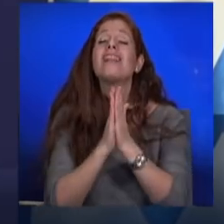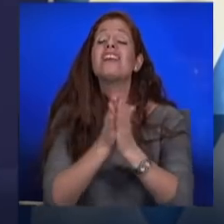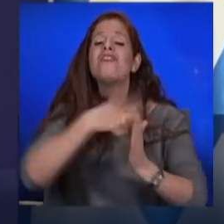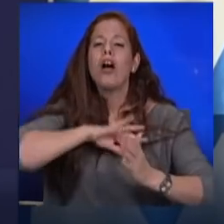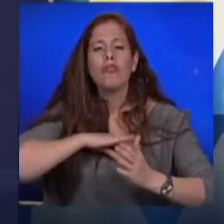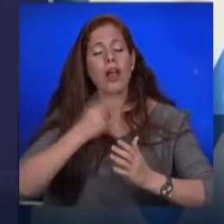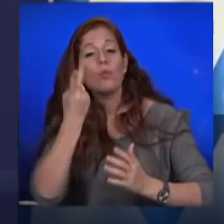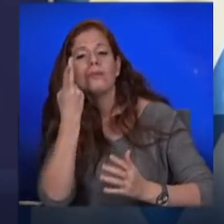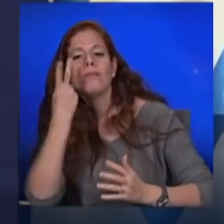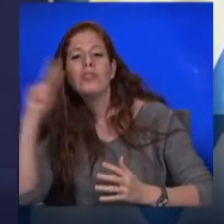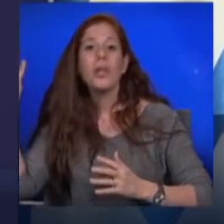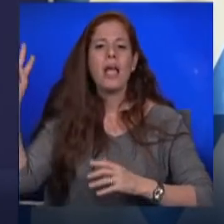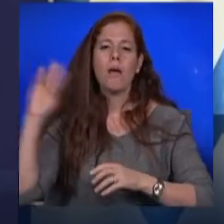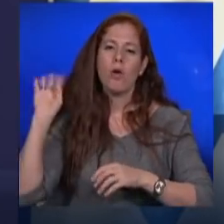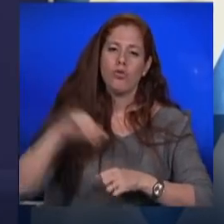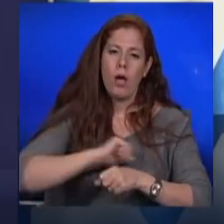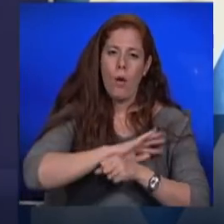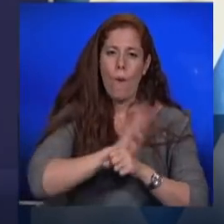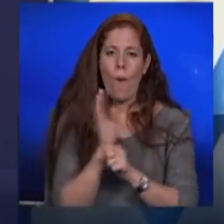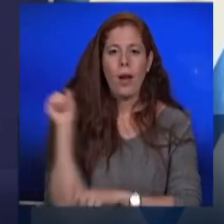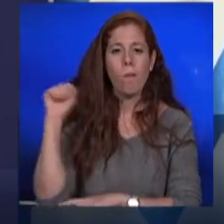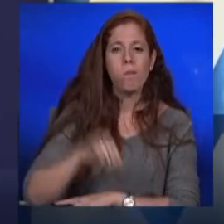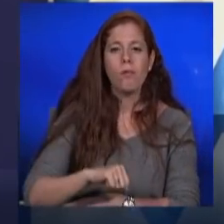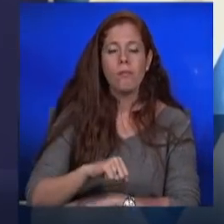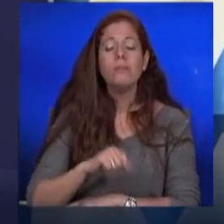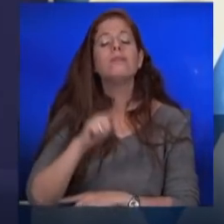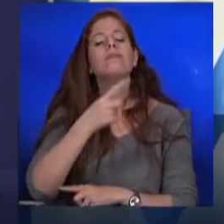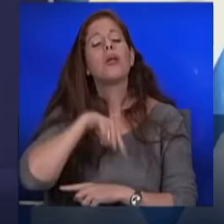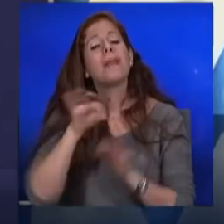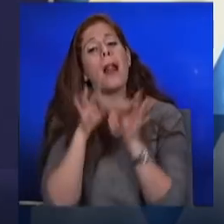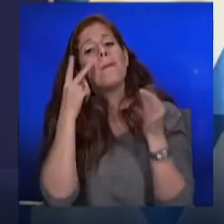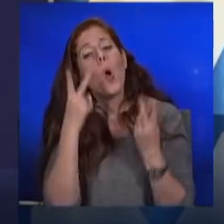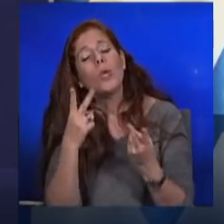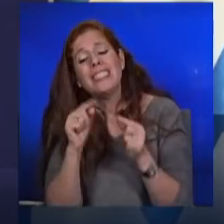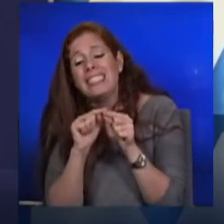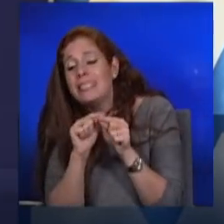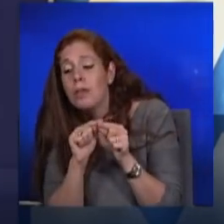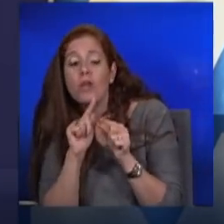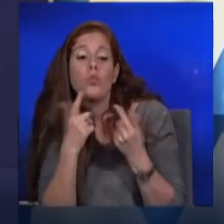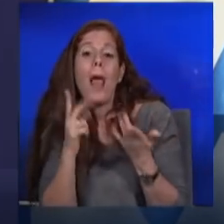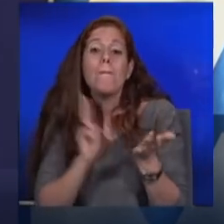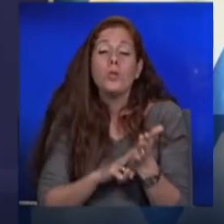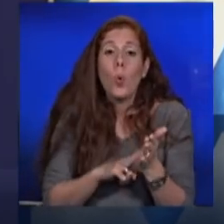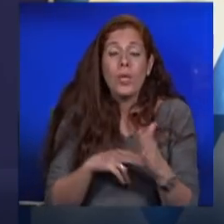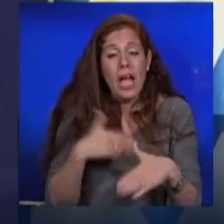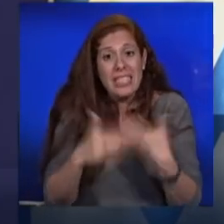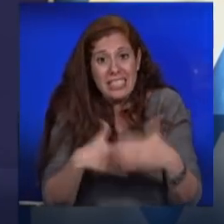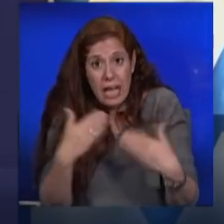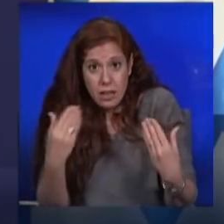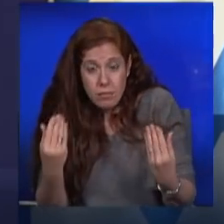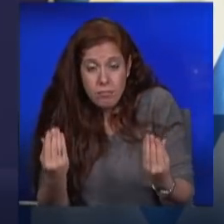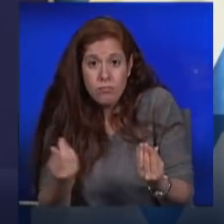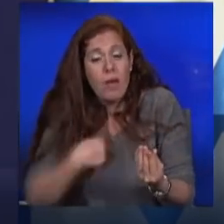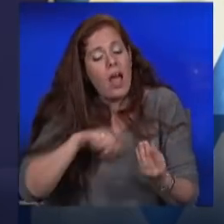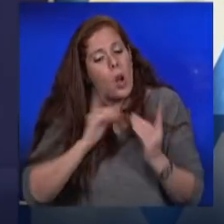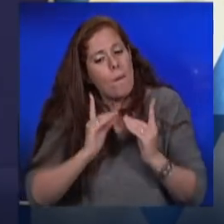הקורונה. אנחנו מתחילים לראות סימנים שאולי בזכות הצעדים שנקטנו, אנחנו בדרך